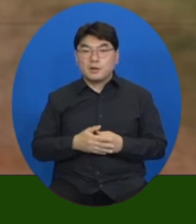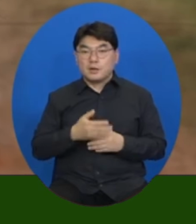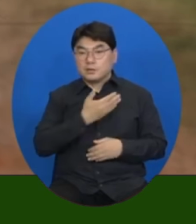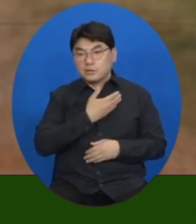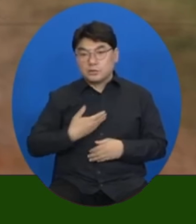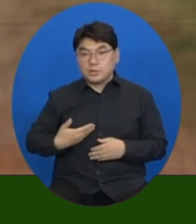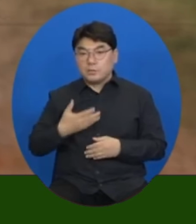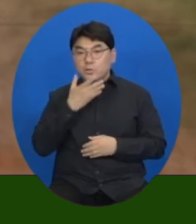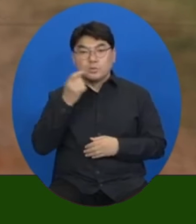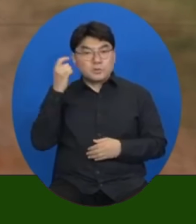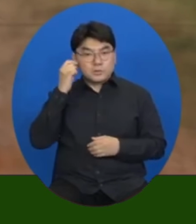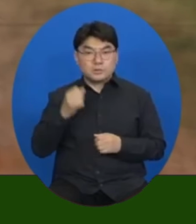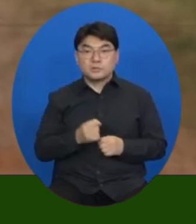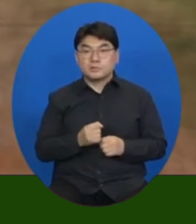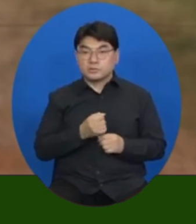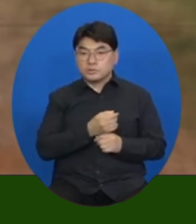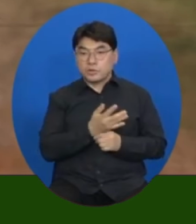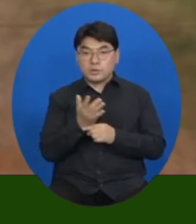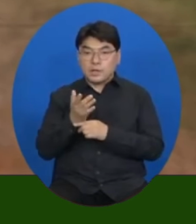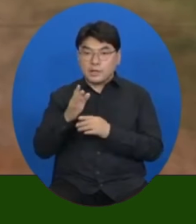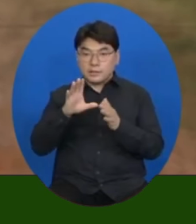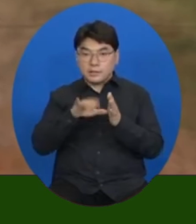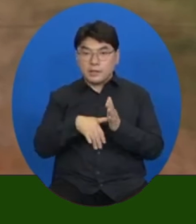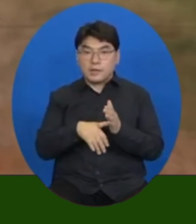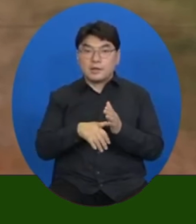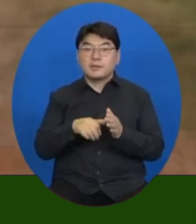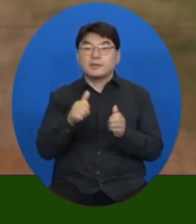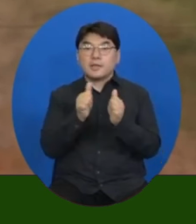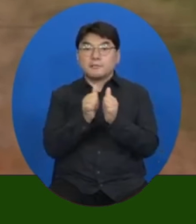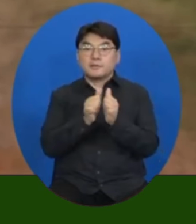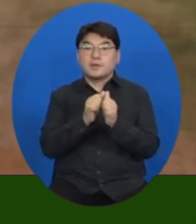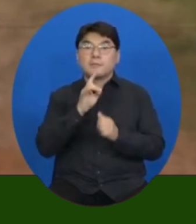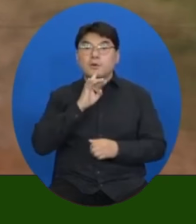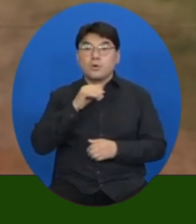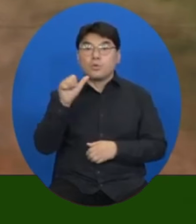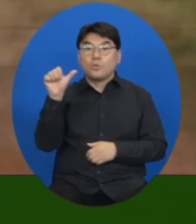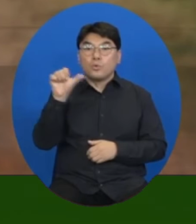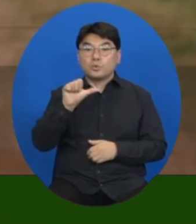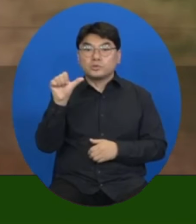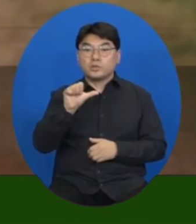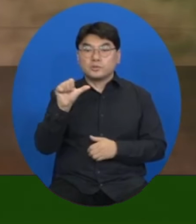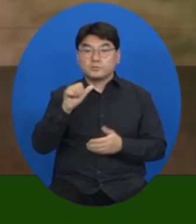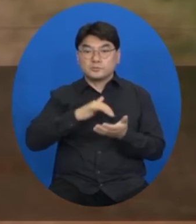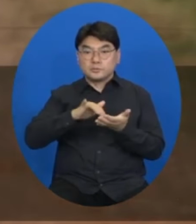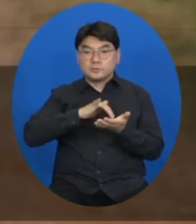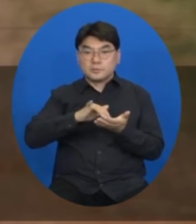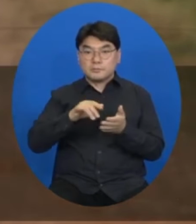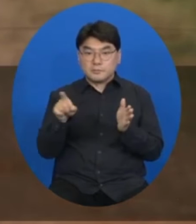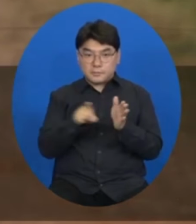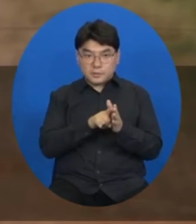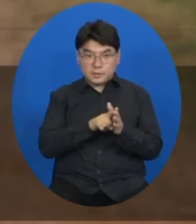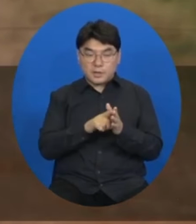벌어지면 남자만 5천명이 사도행전 4장 4절이 말씀을은 사람중에 믿는